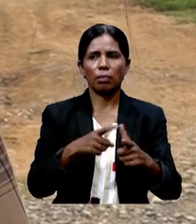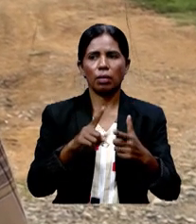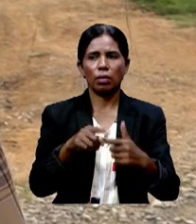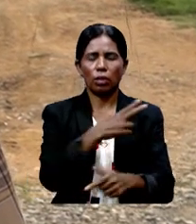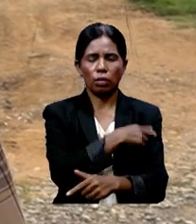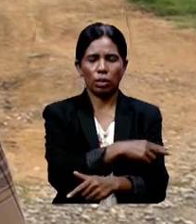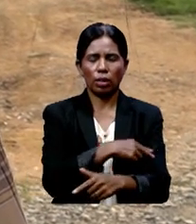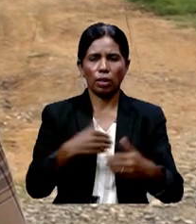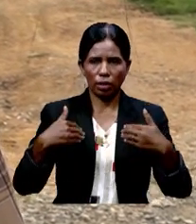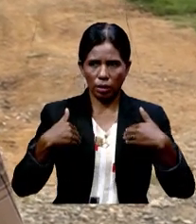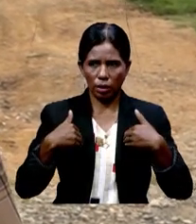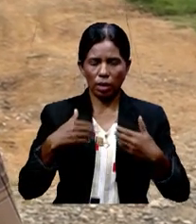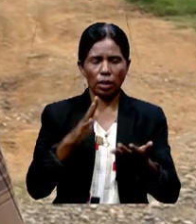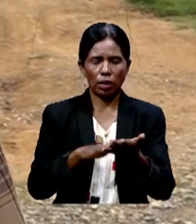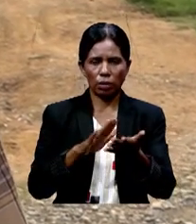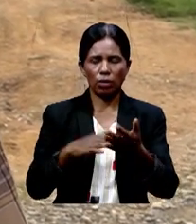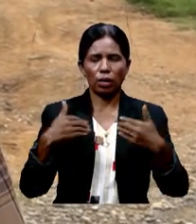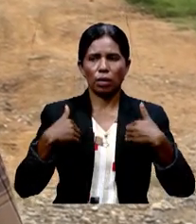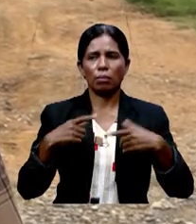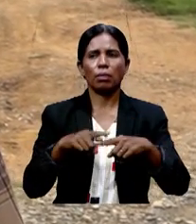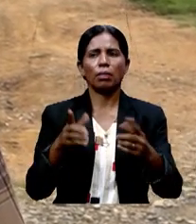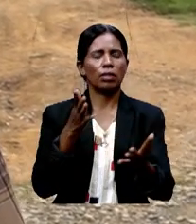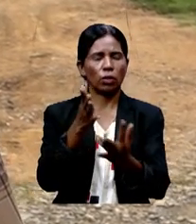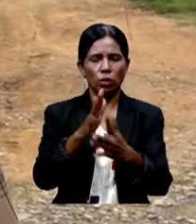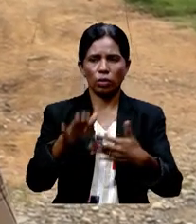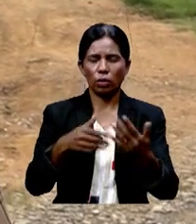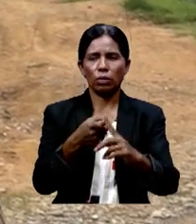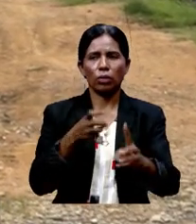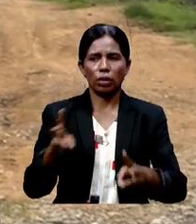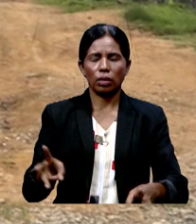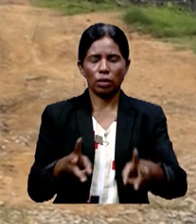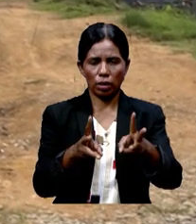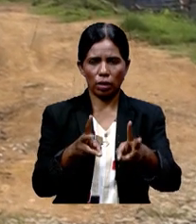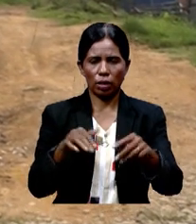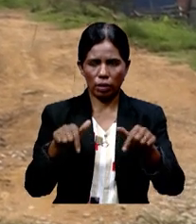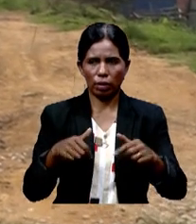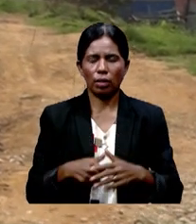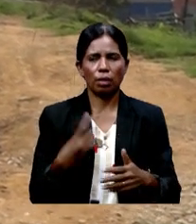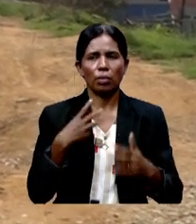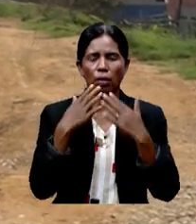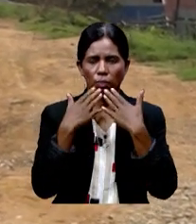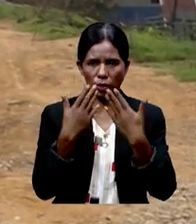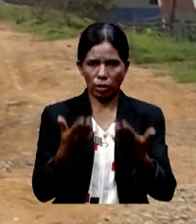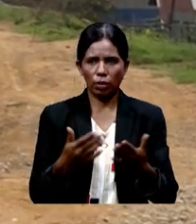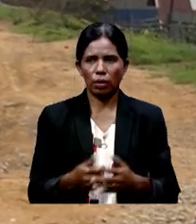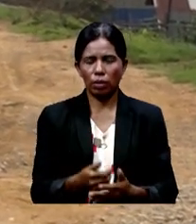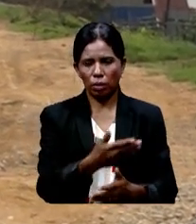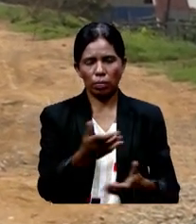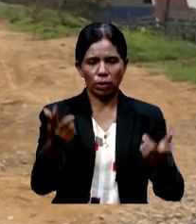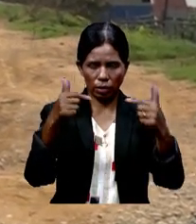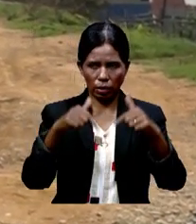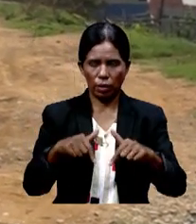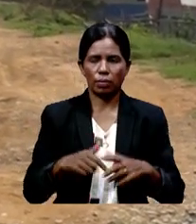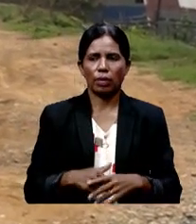ia a escola ia. Mebi asi suba batu tu mai sitrare ne istrare nasa nela ne. Mebi me garris tamba te bose tomeona